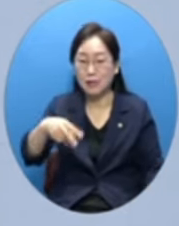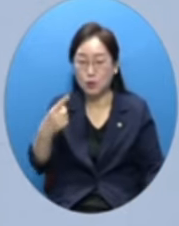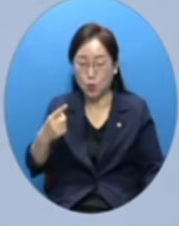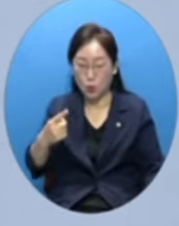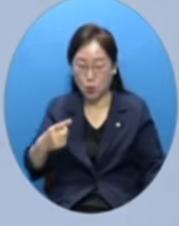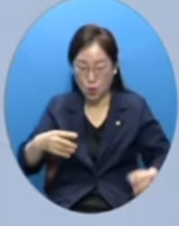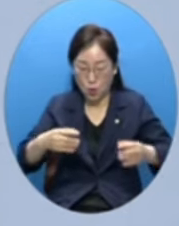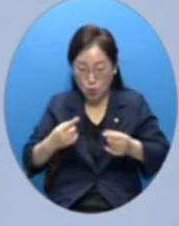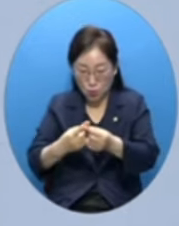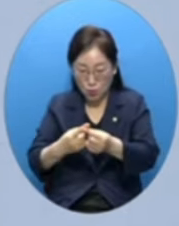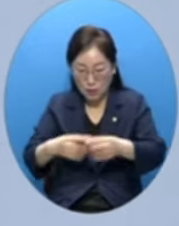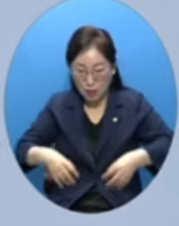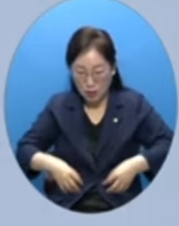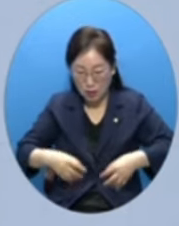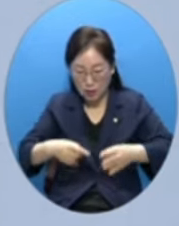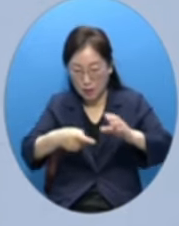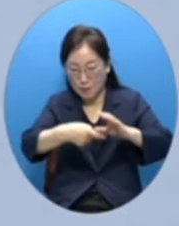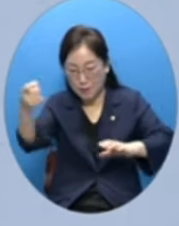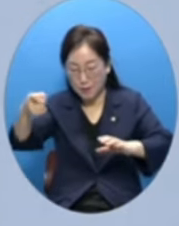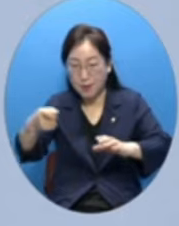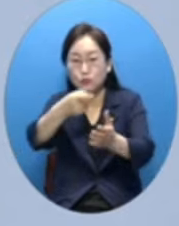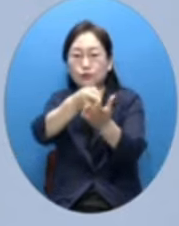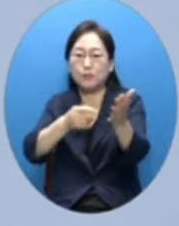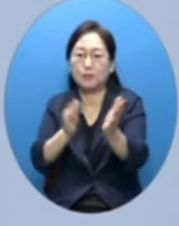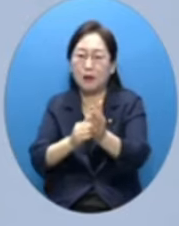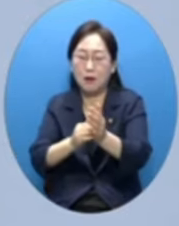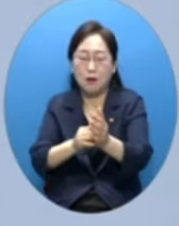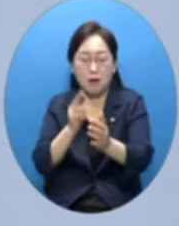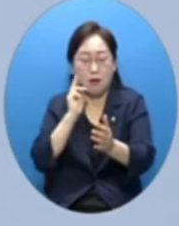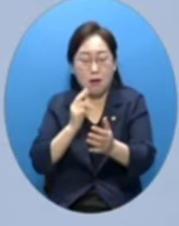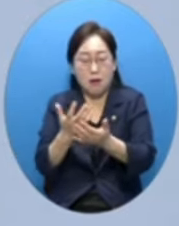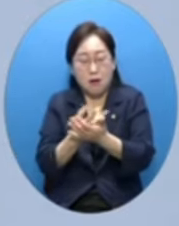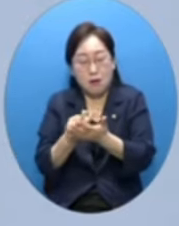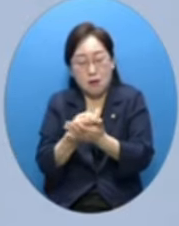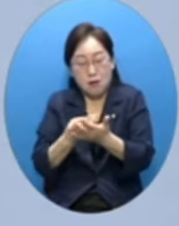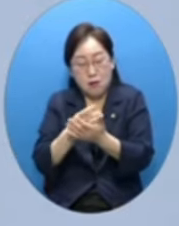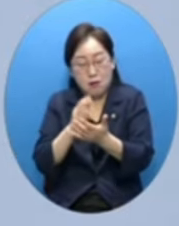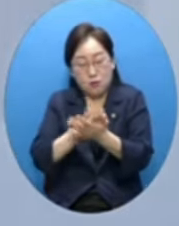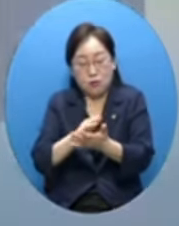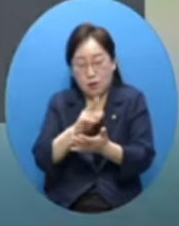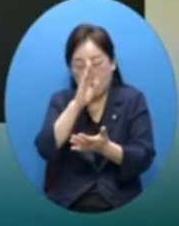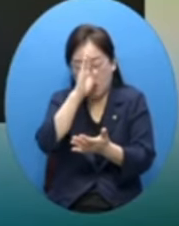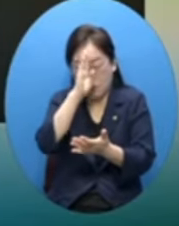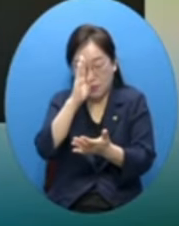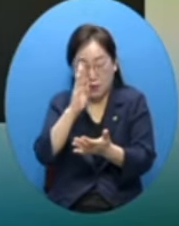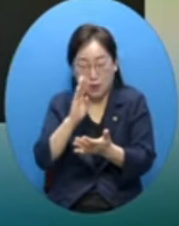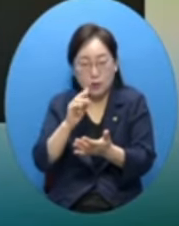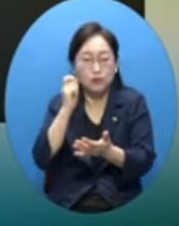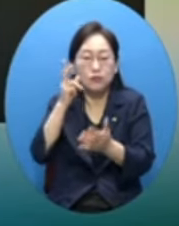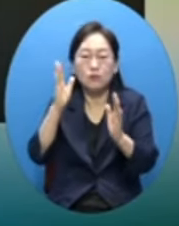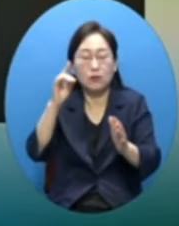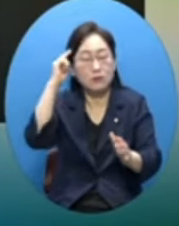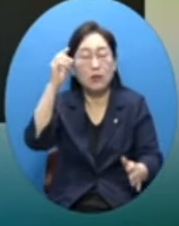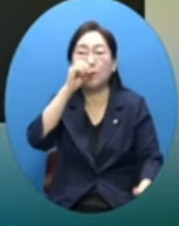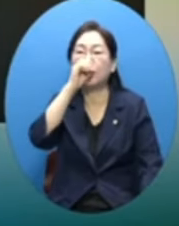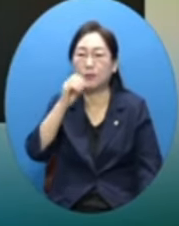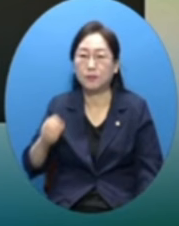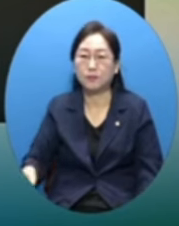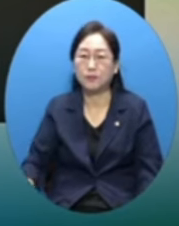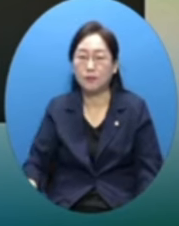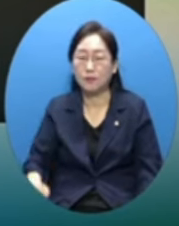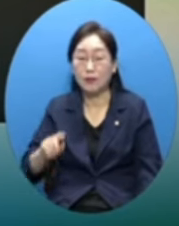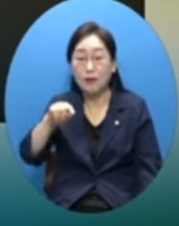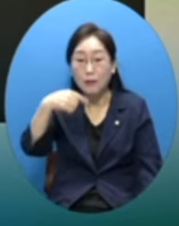했는데 그 결과 극한 통증과 고열로 두 달간 의식 불명 상태에 빠집니다 그 후에도